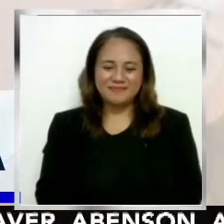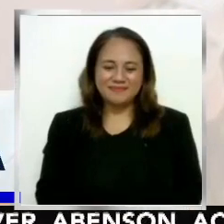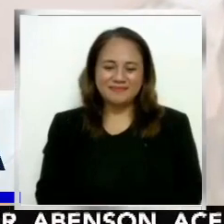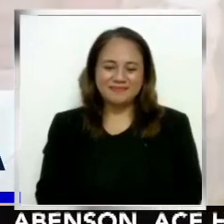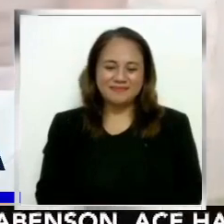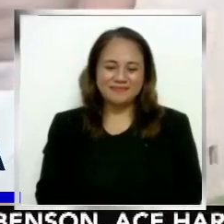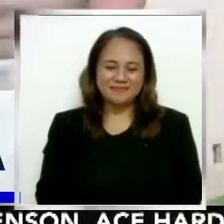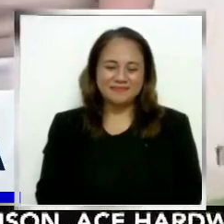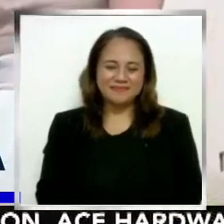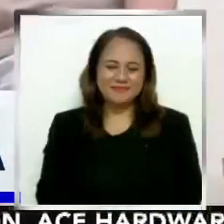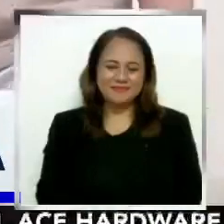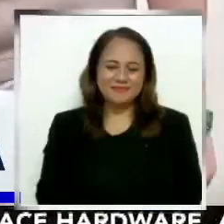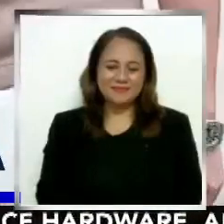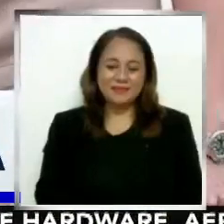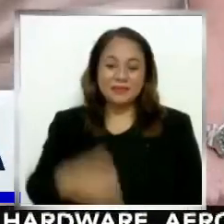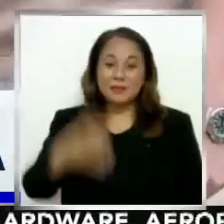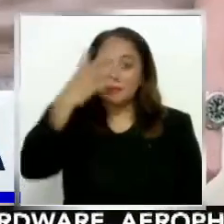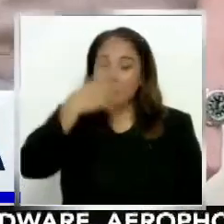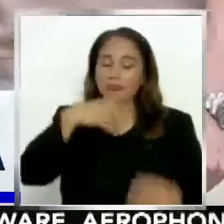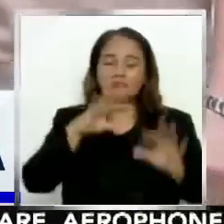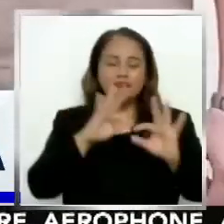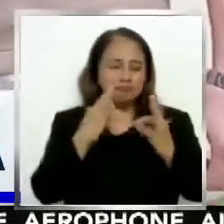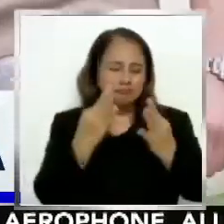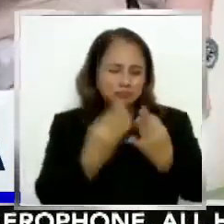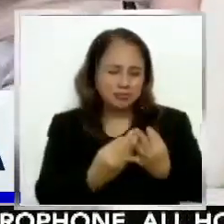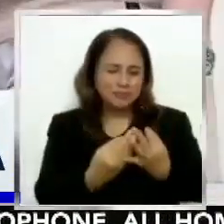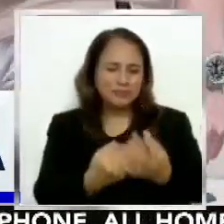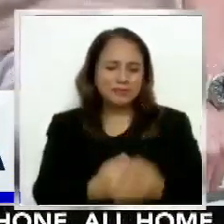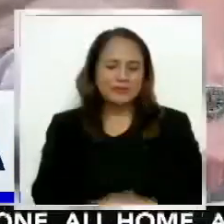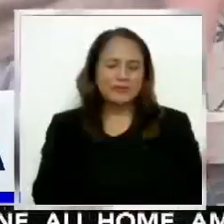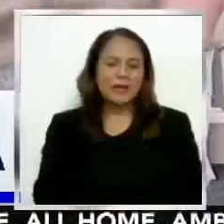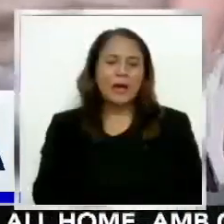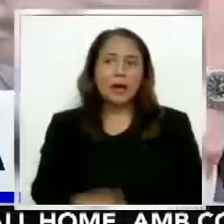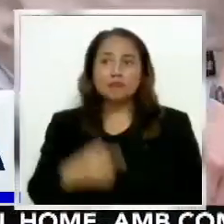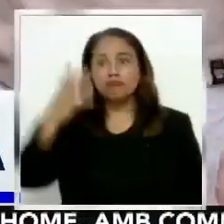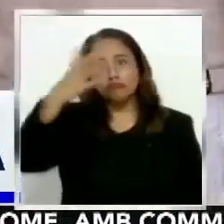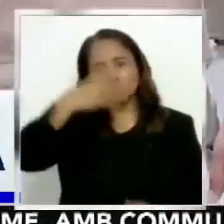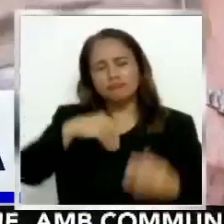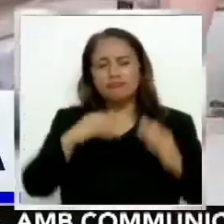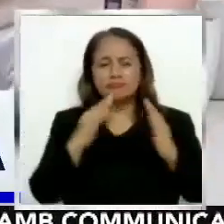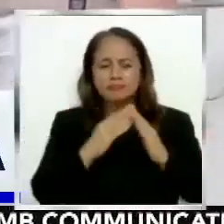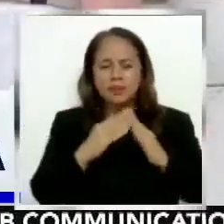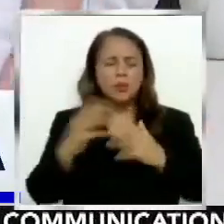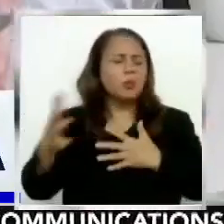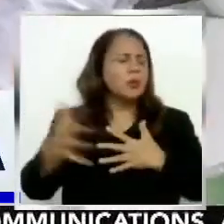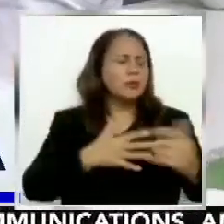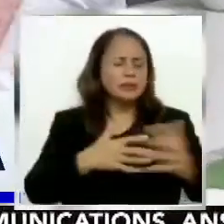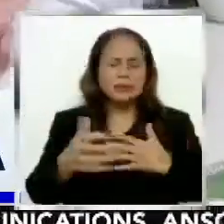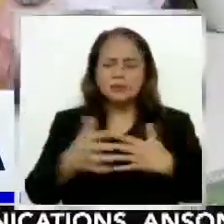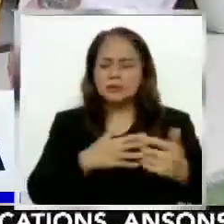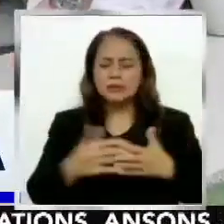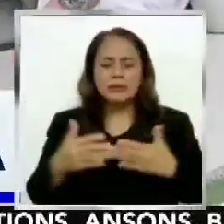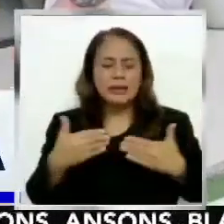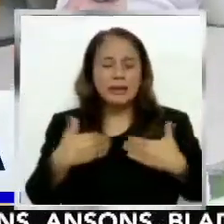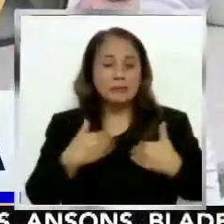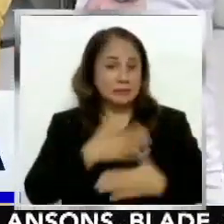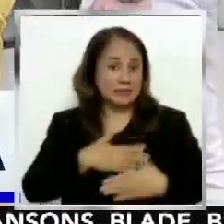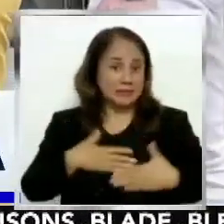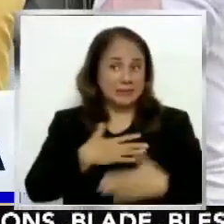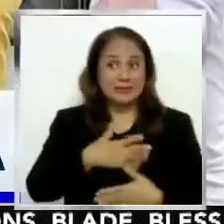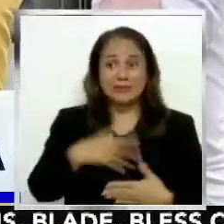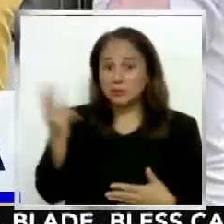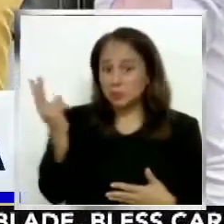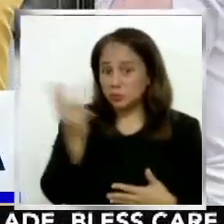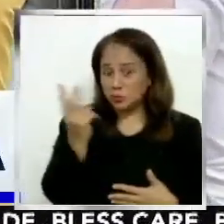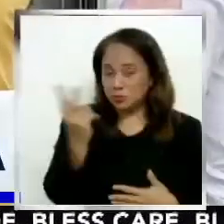Magandang pamilya at magandang bahay. Ano man ang meron at ine-enjoy ni na Kapuso Primetime King and Queen Ding Dong